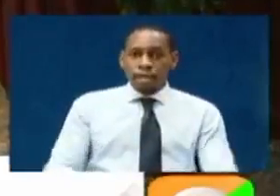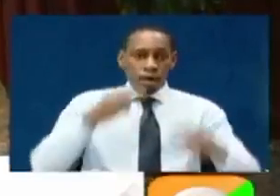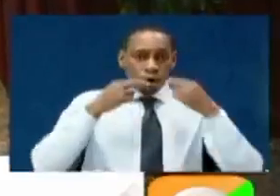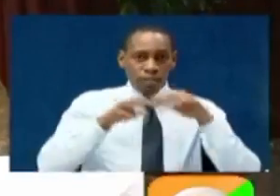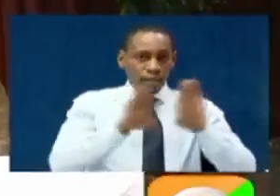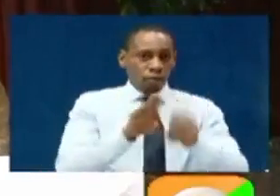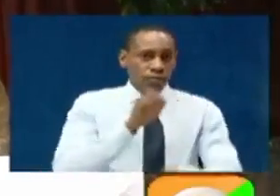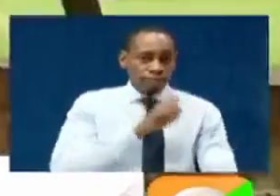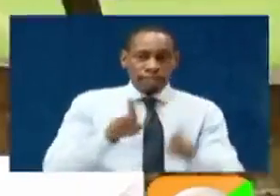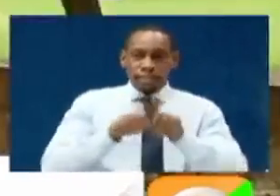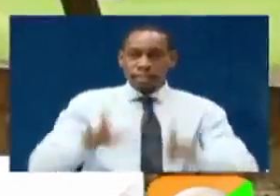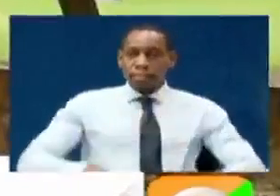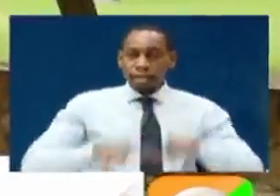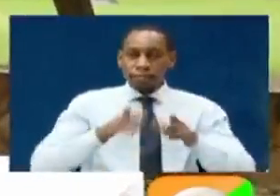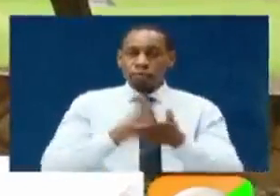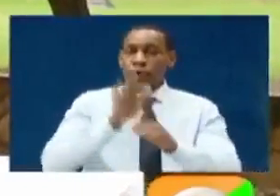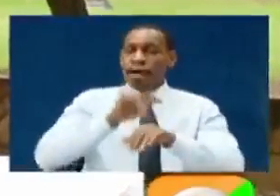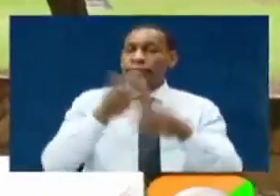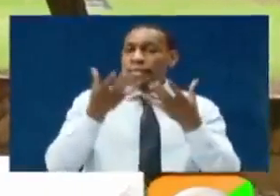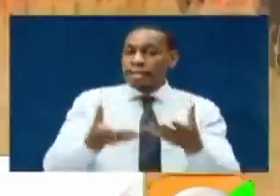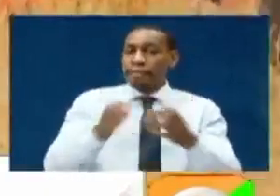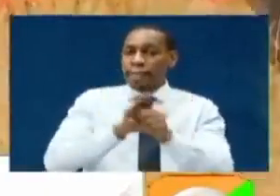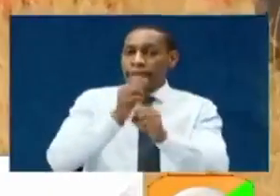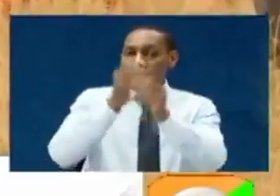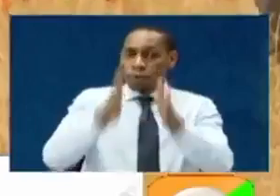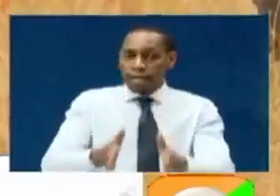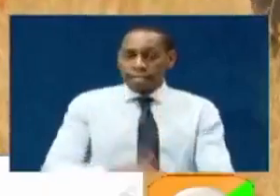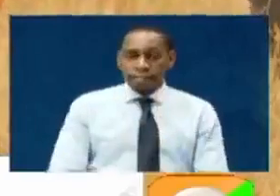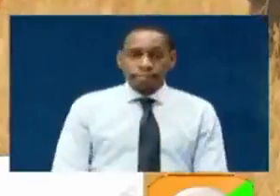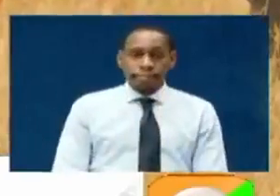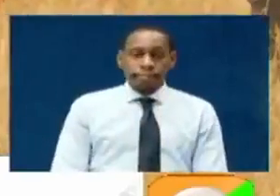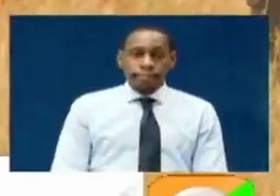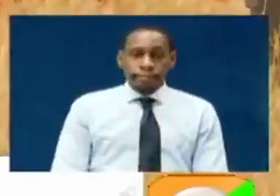Hoteli zilifungwa na maisha kasambaratika kwa wafanyikazi wengi.